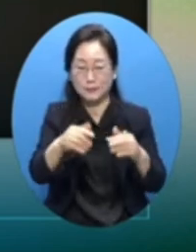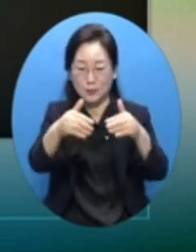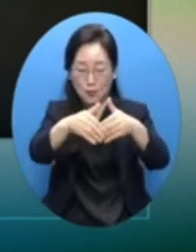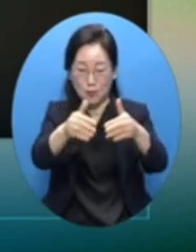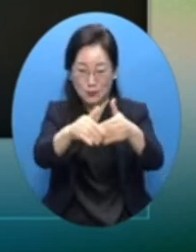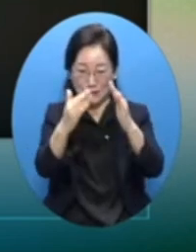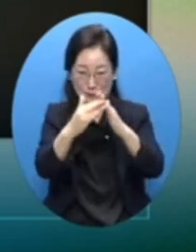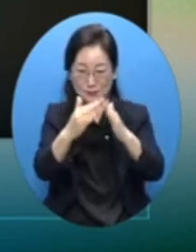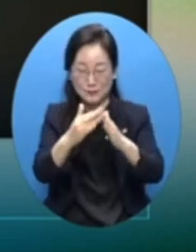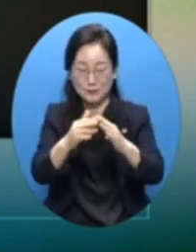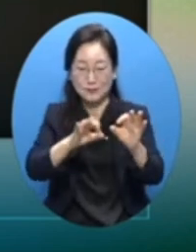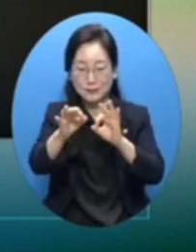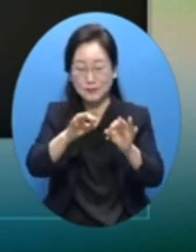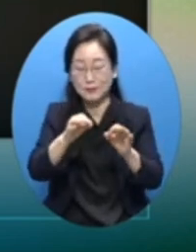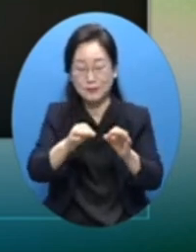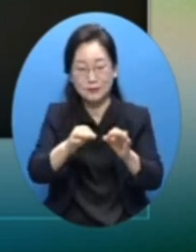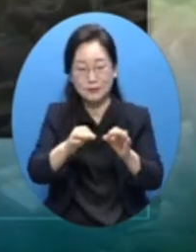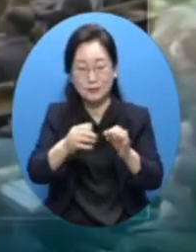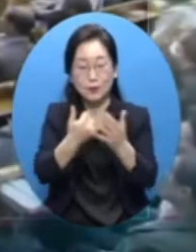찾아갔는데 형님 아이들이